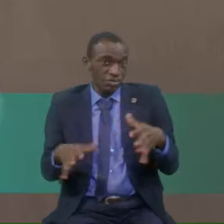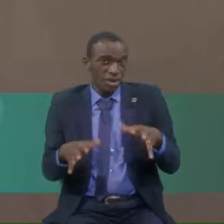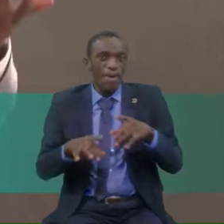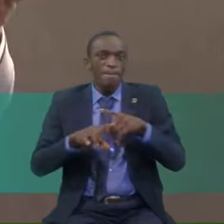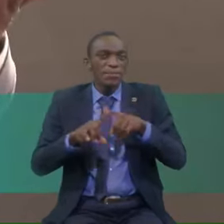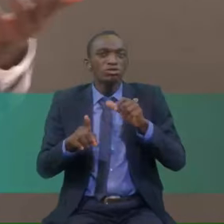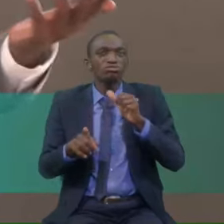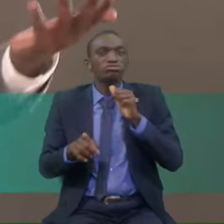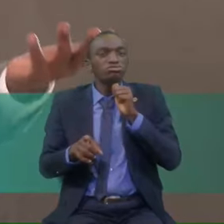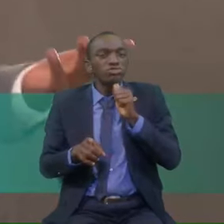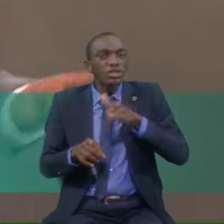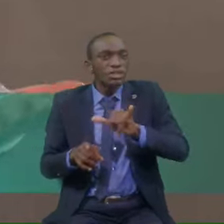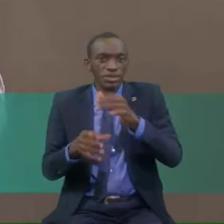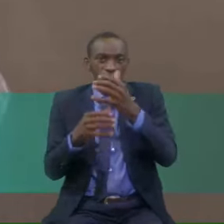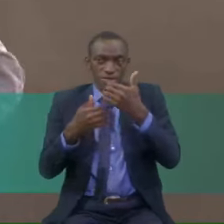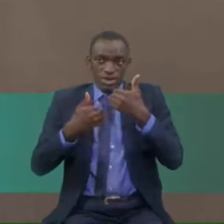toi.